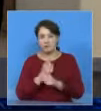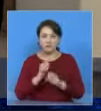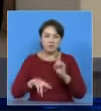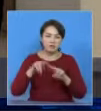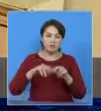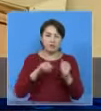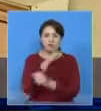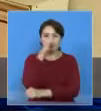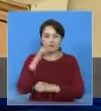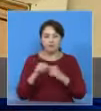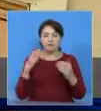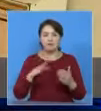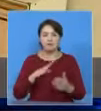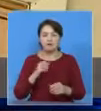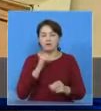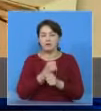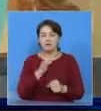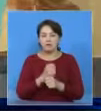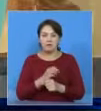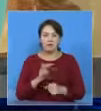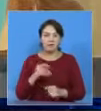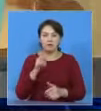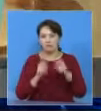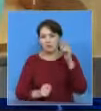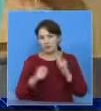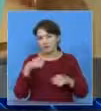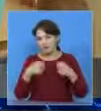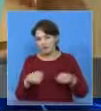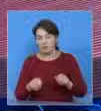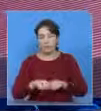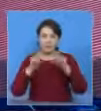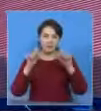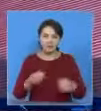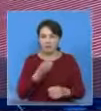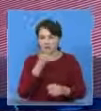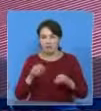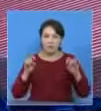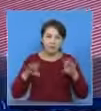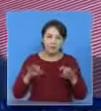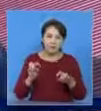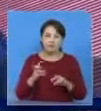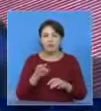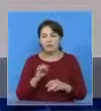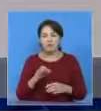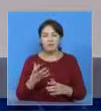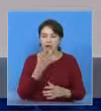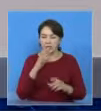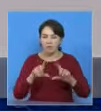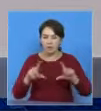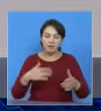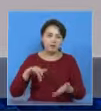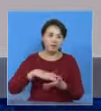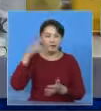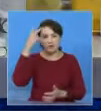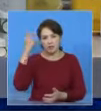строительных материалов. Кроме того, заработал цех по производству молочной продукции, открылись откормочные площадки, овощехранилище и теплица. В городе